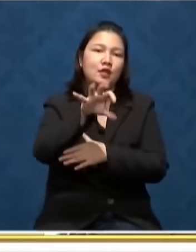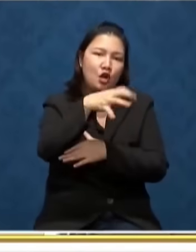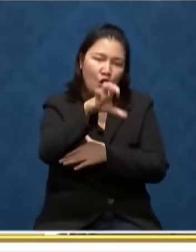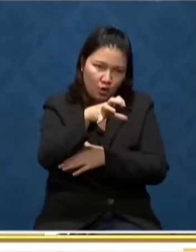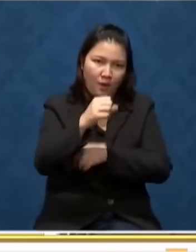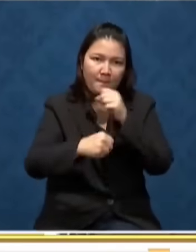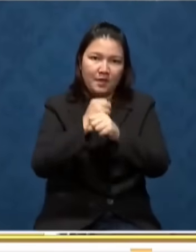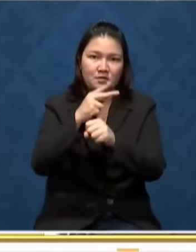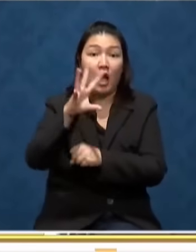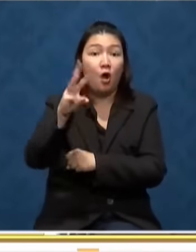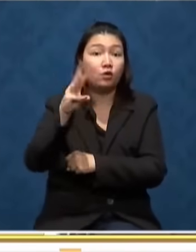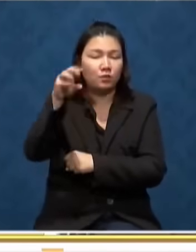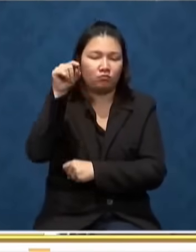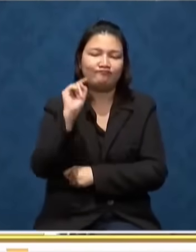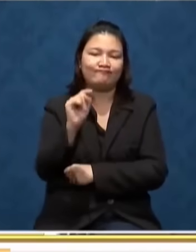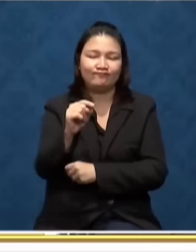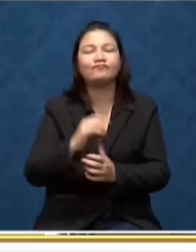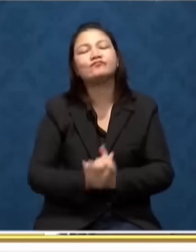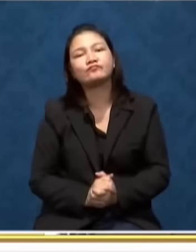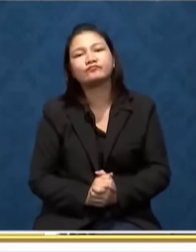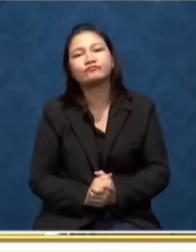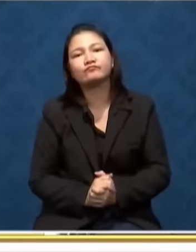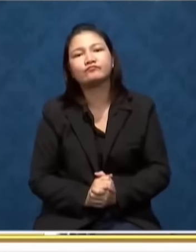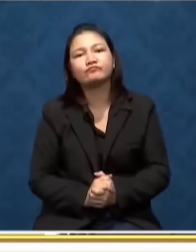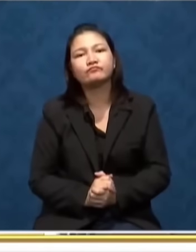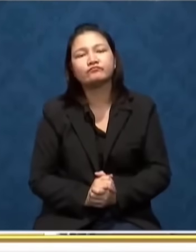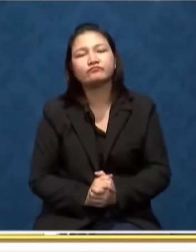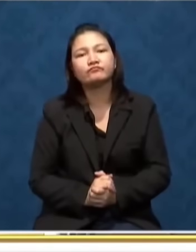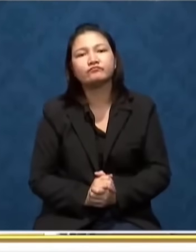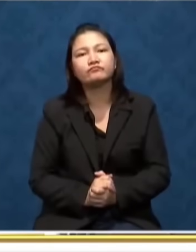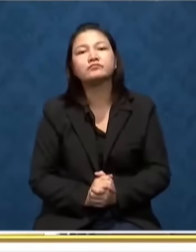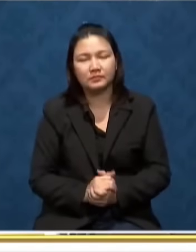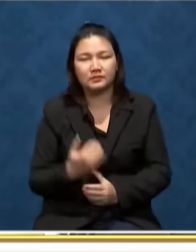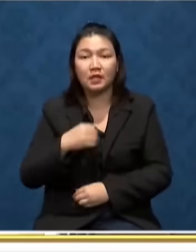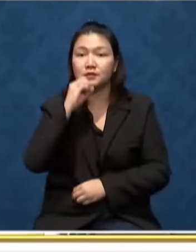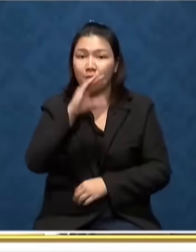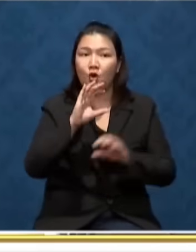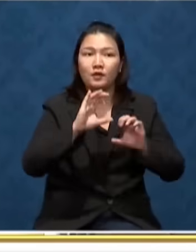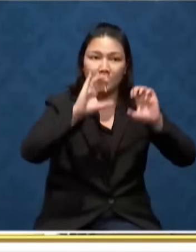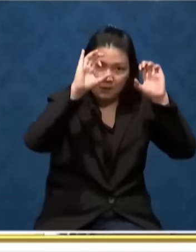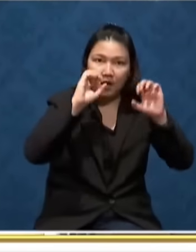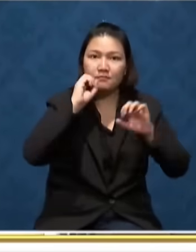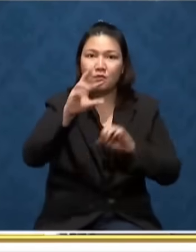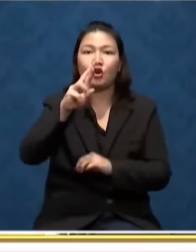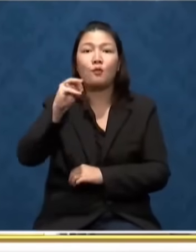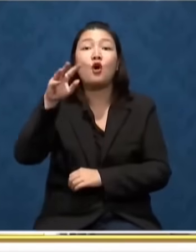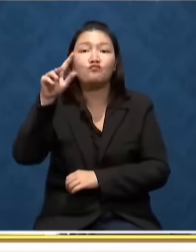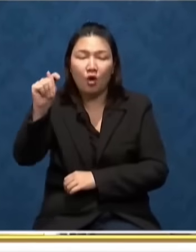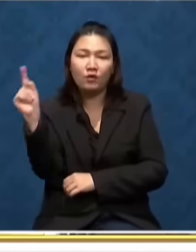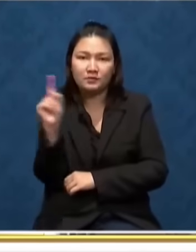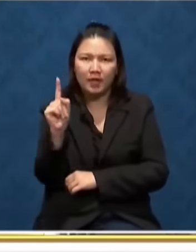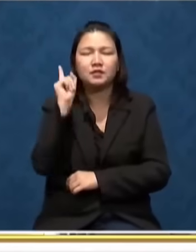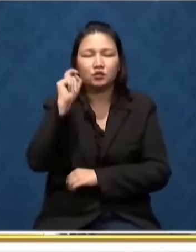2566ฉบับนี้จริงๆผมอยากจะนำเรียนผ่านท่านประธานไปยังรัฐบาลแล้วก็ทางท่านรัฐมนตรีได้ว่าจริงๆรัฐบาล